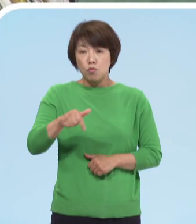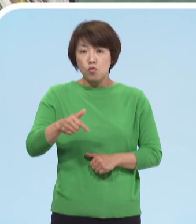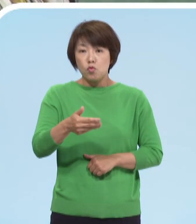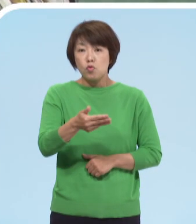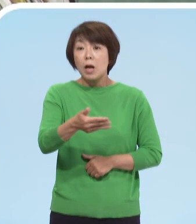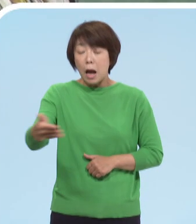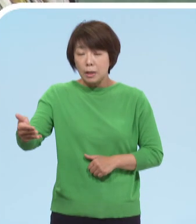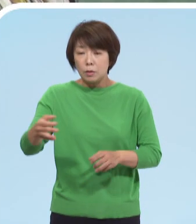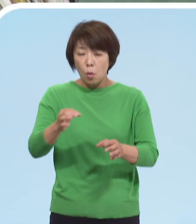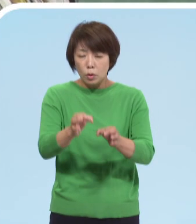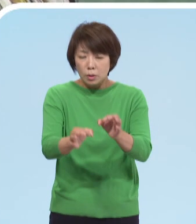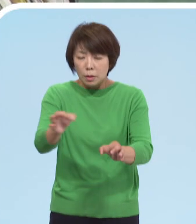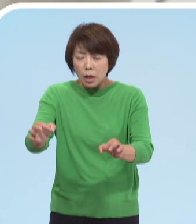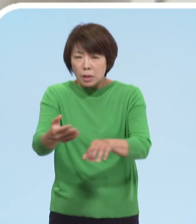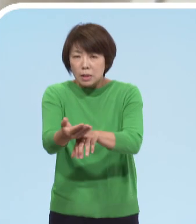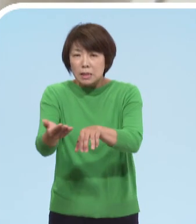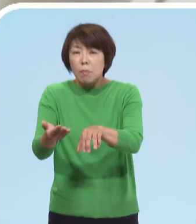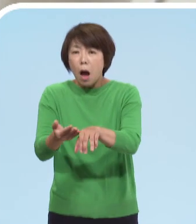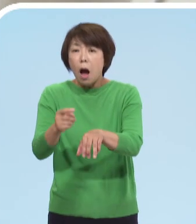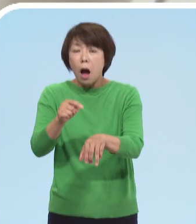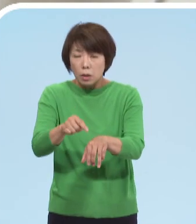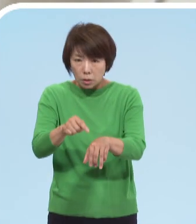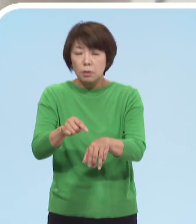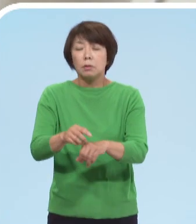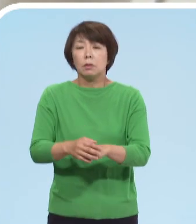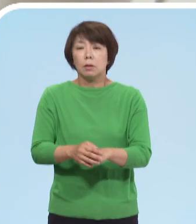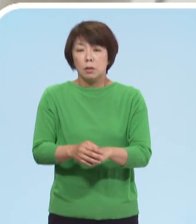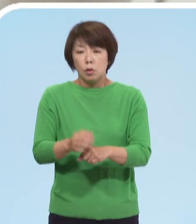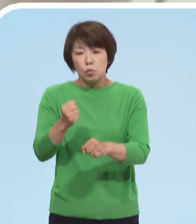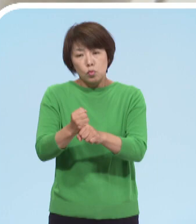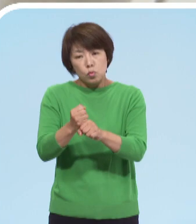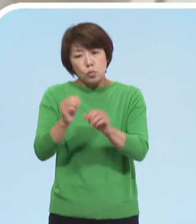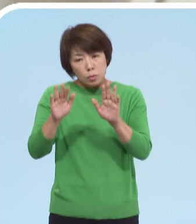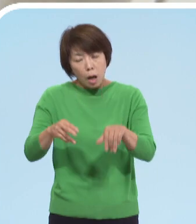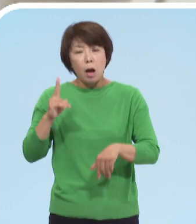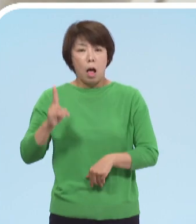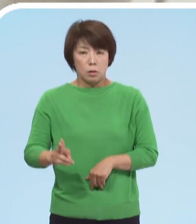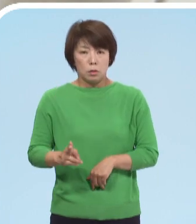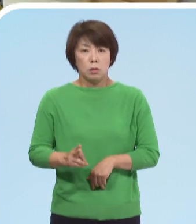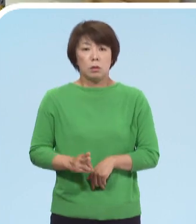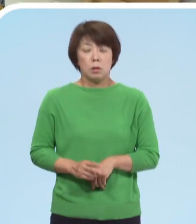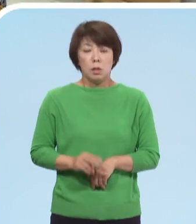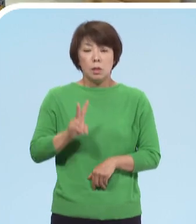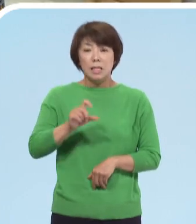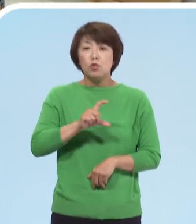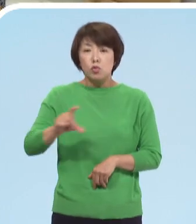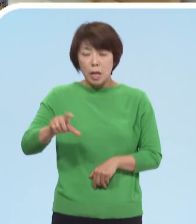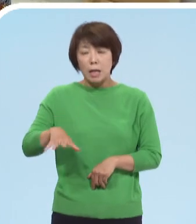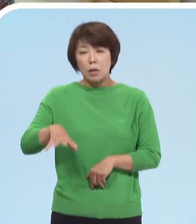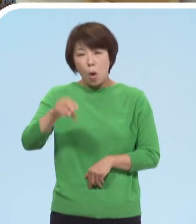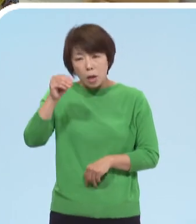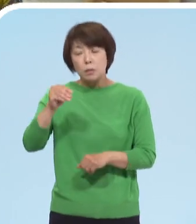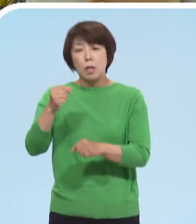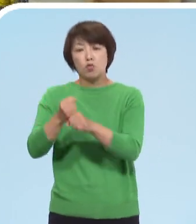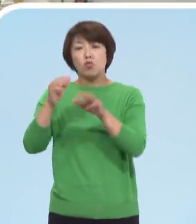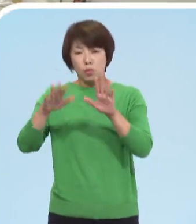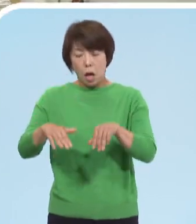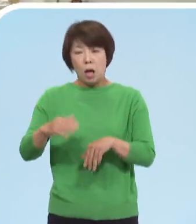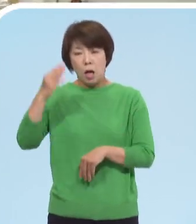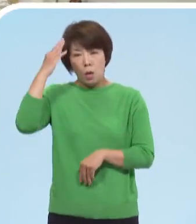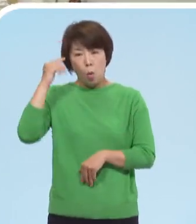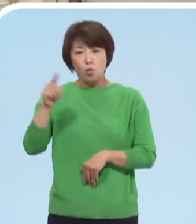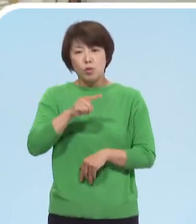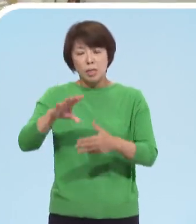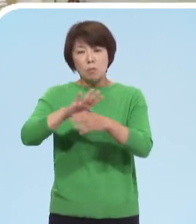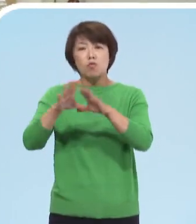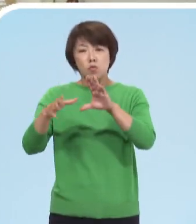さな島国のトリニダード・エンド・トバゴいう、そこでこしらえられた楽器らしいんです。 20世紀の初めに作られた、黒人の